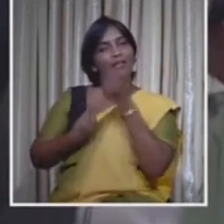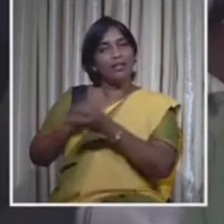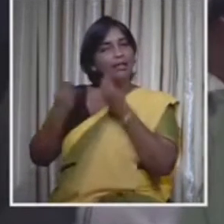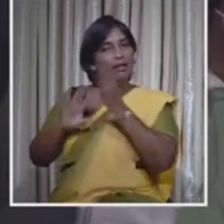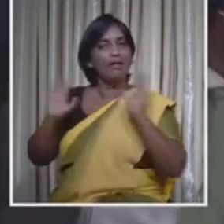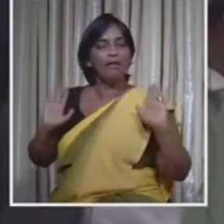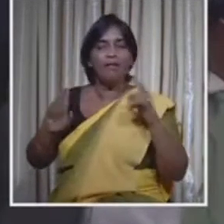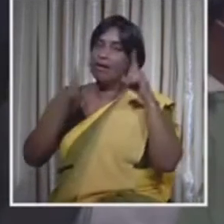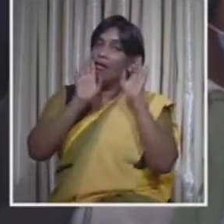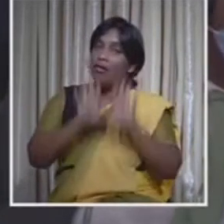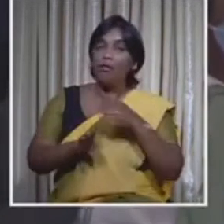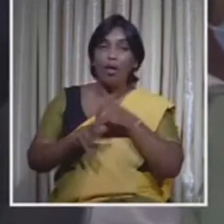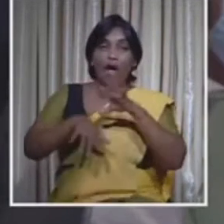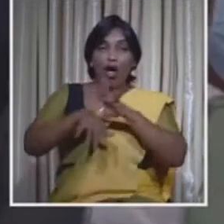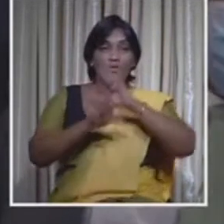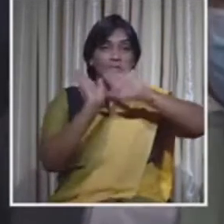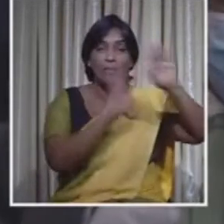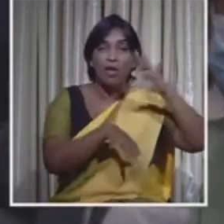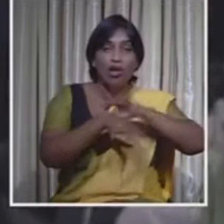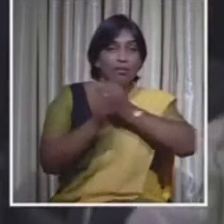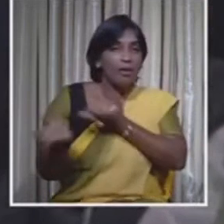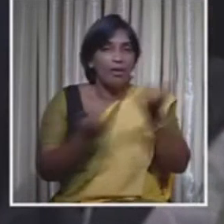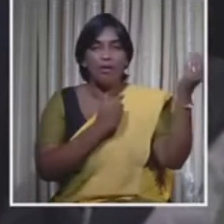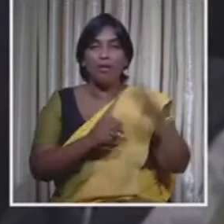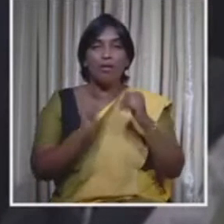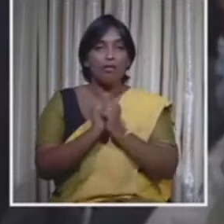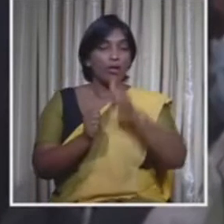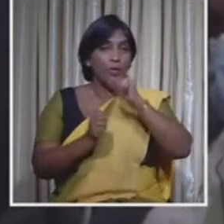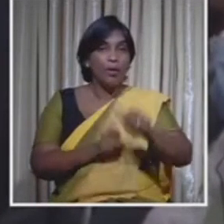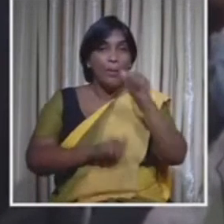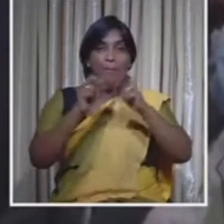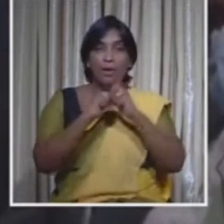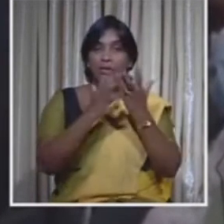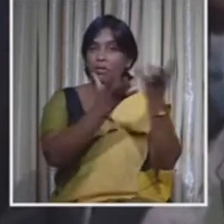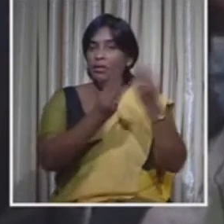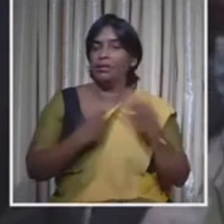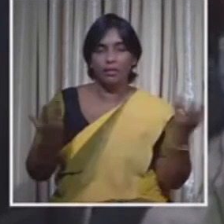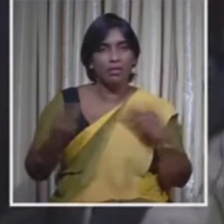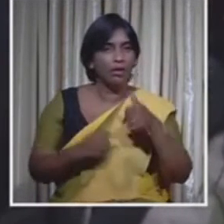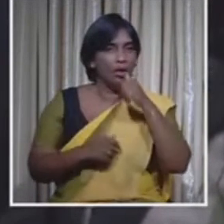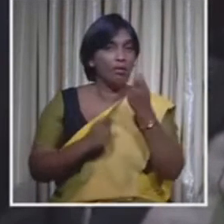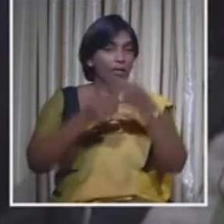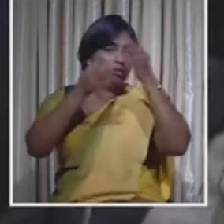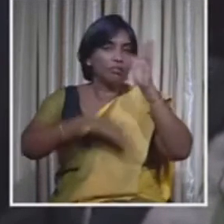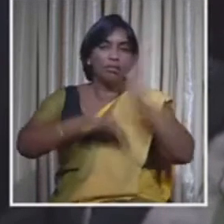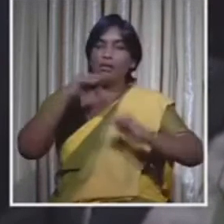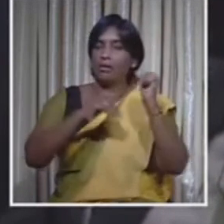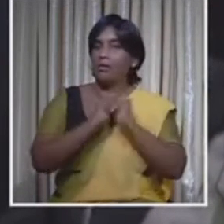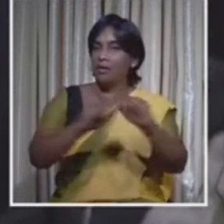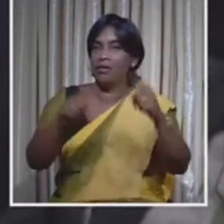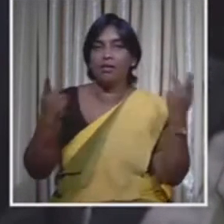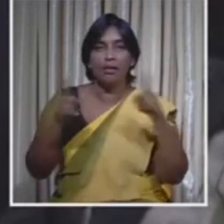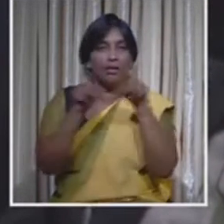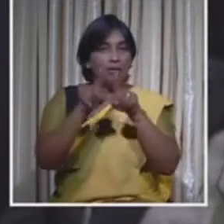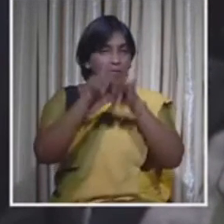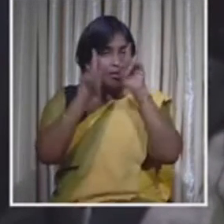ඉන්නවා හැබැයි ඉස්පිරිතාලෙට ගෙනියන්නේ නැහැ ගන්න ඕනි තැනින් මේකට විසඳුම ගන්නෙ නැහැ ක්‍රමවත් වැඩපිළිවෙලක් ක්‍රියාත්මක කරන්නේ නැහැ